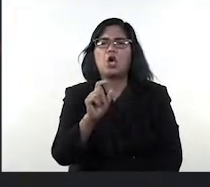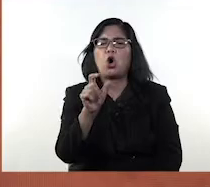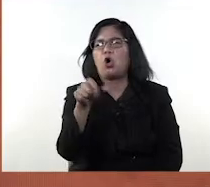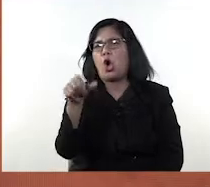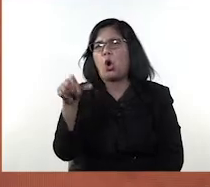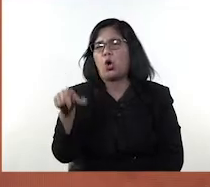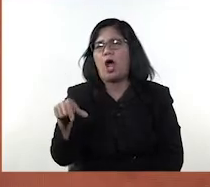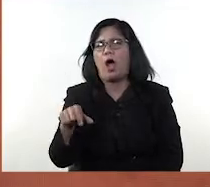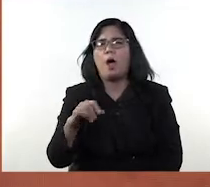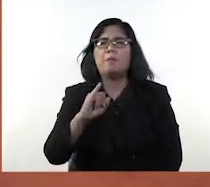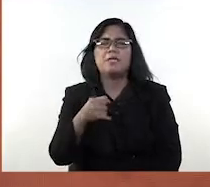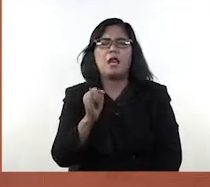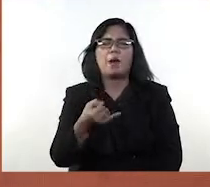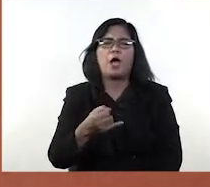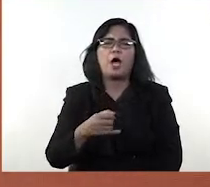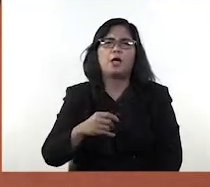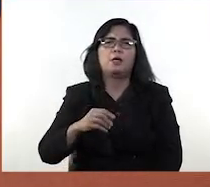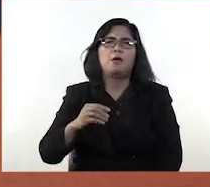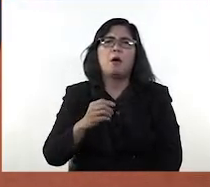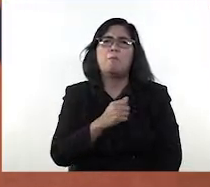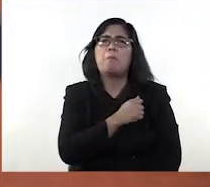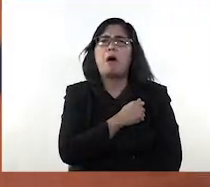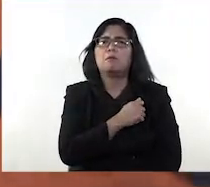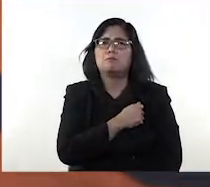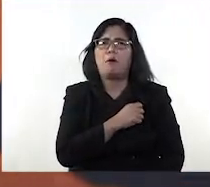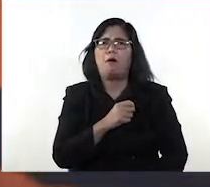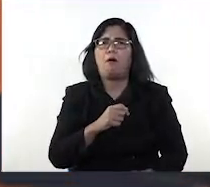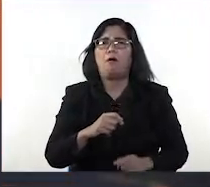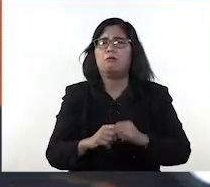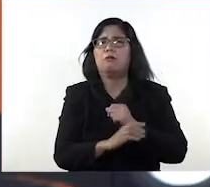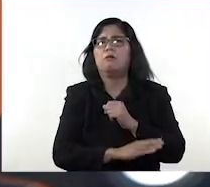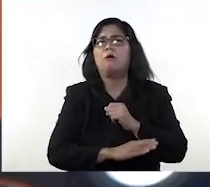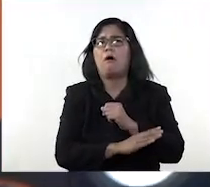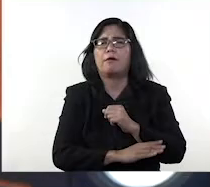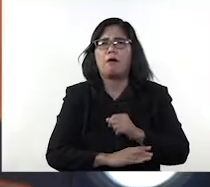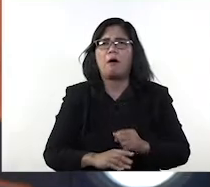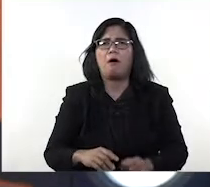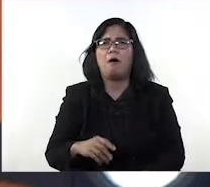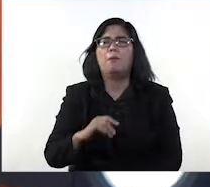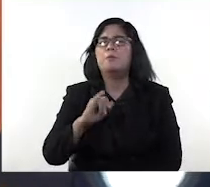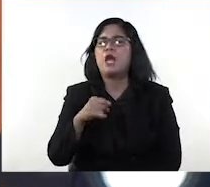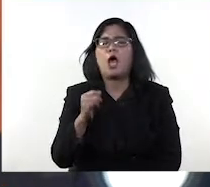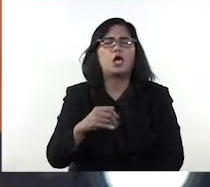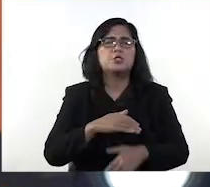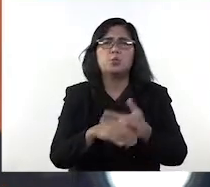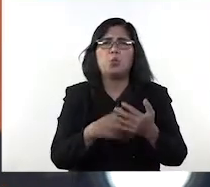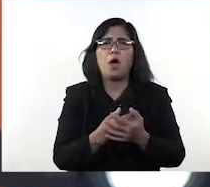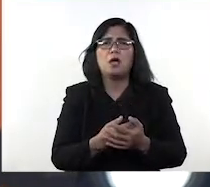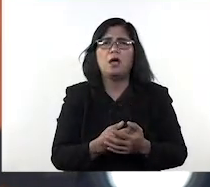para pendeta salah Hai Supaya apa Say kita tawar hati